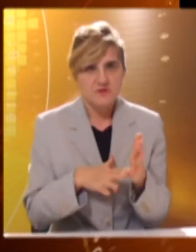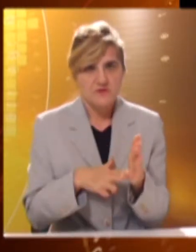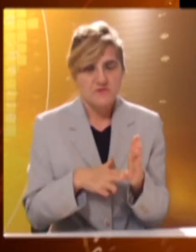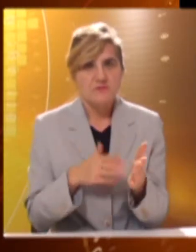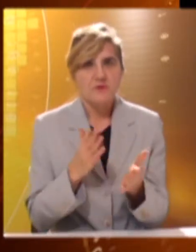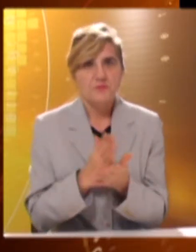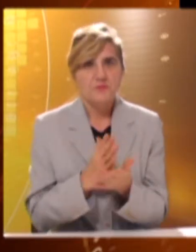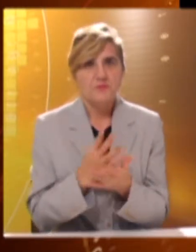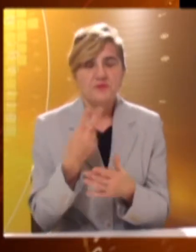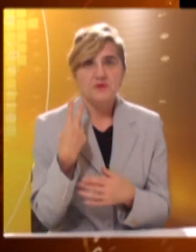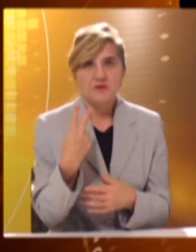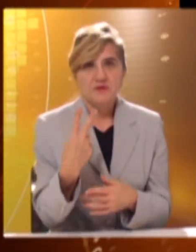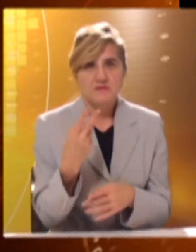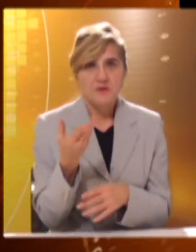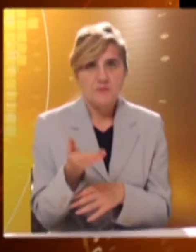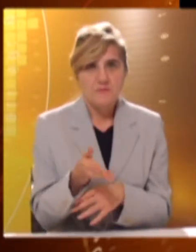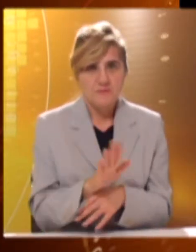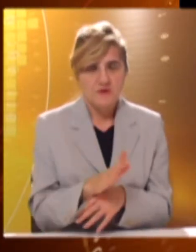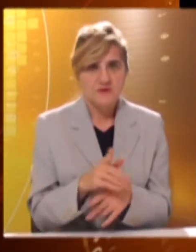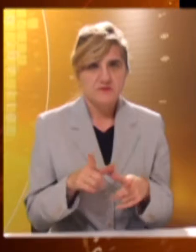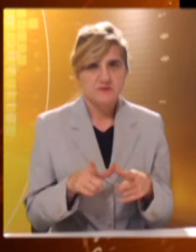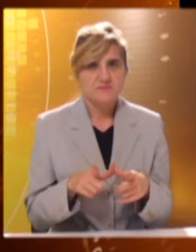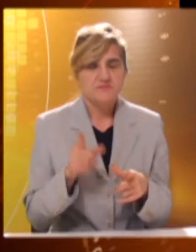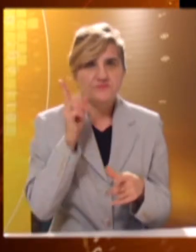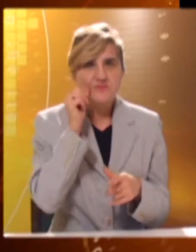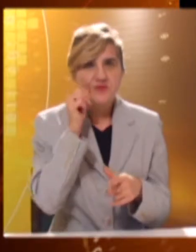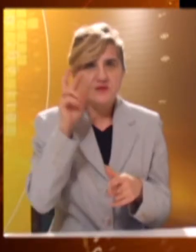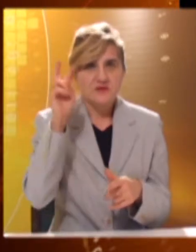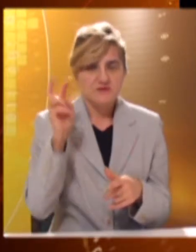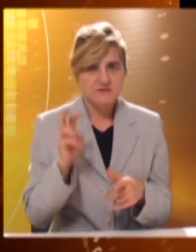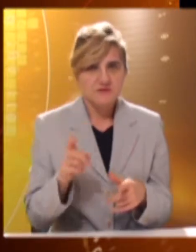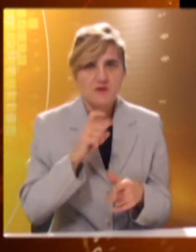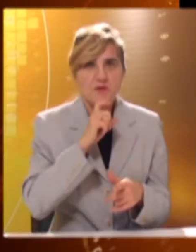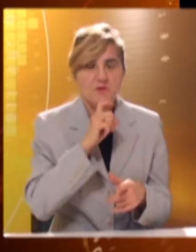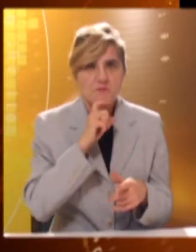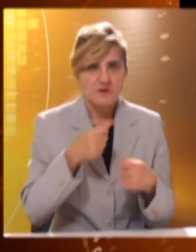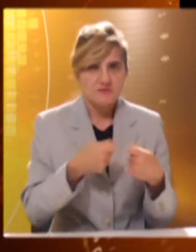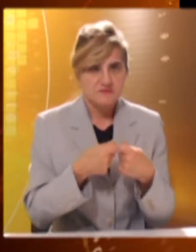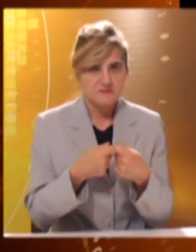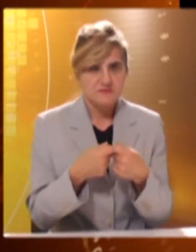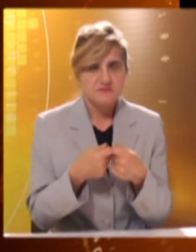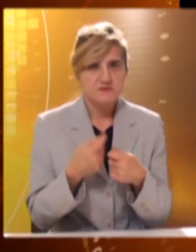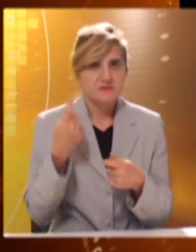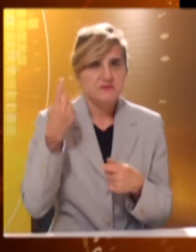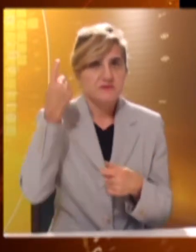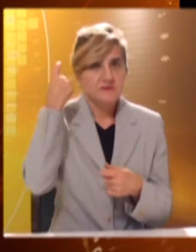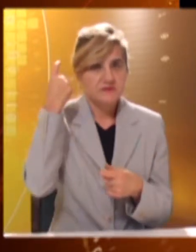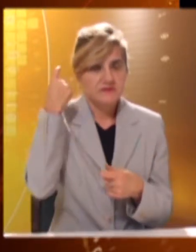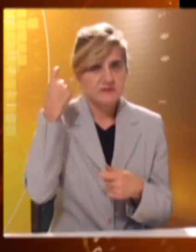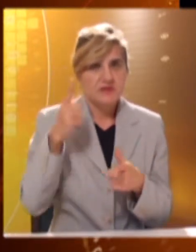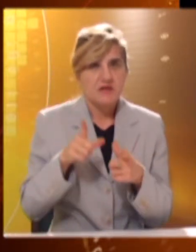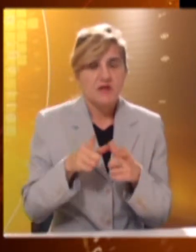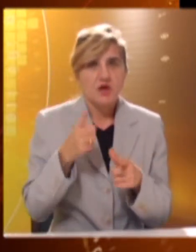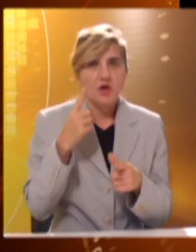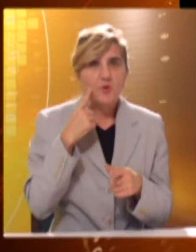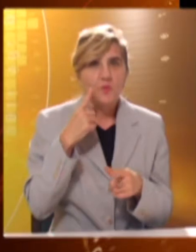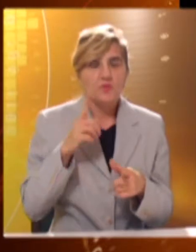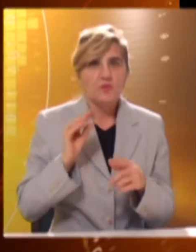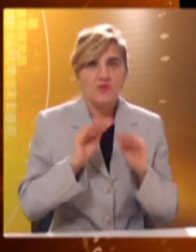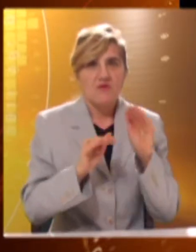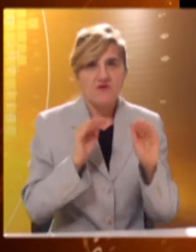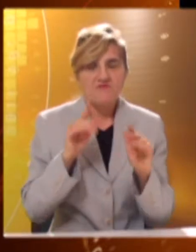bit će predstavljene po dve predstave. Pokrovitelje festivala su Nacionalni savet Mađarske nacionalne manjine, Pokrajinski sekretarijat za kulturu